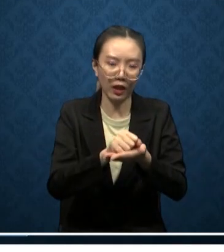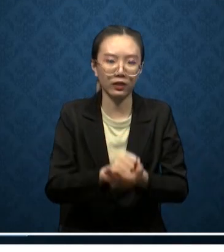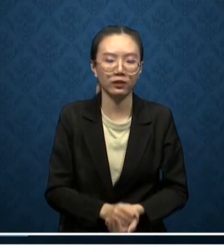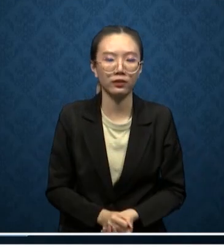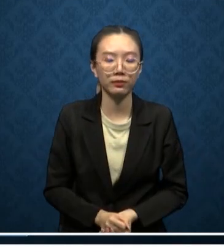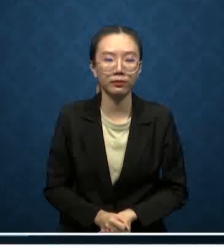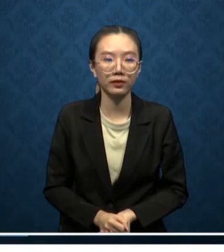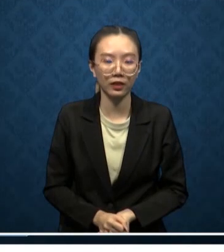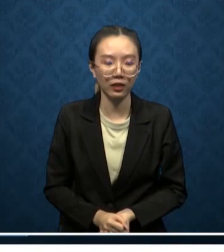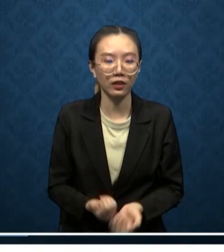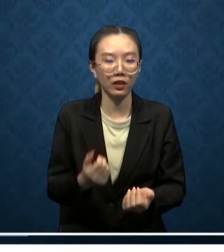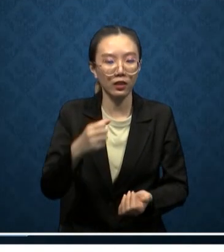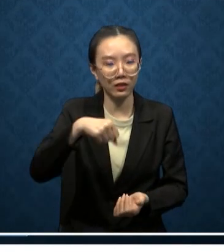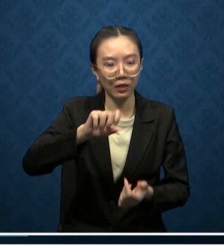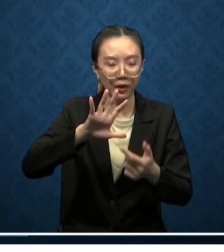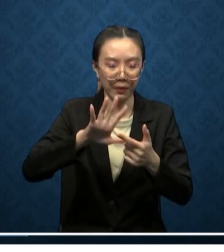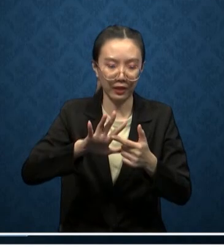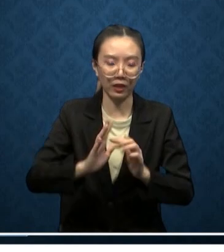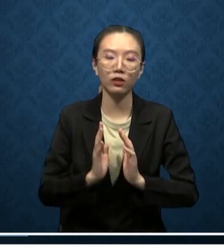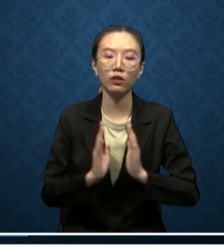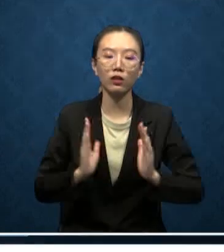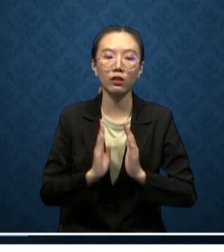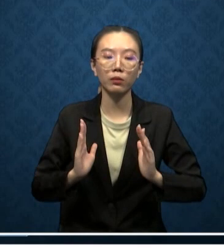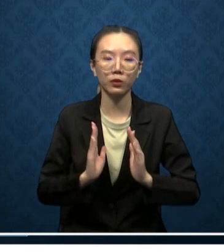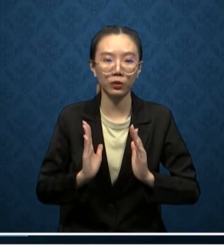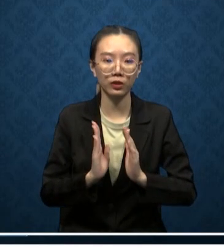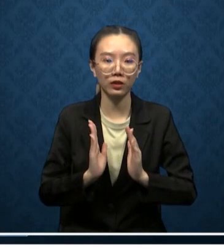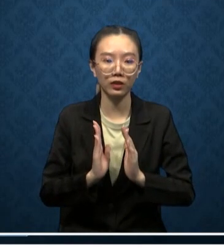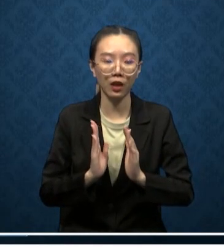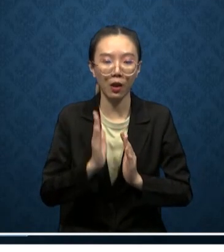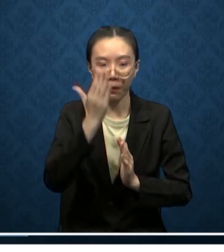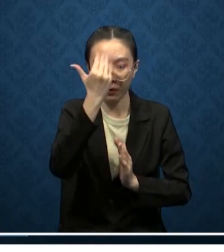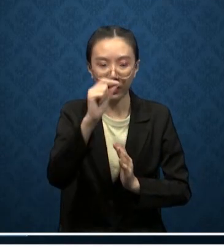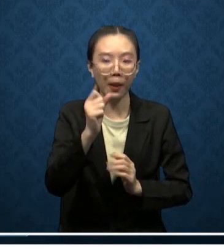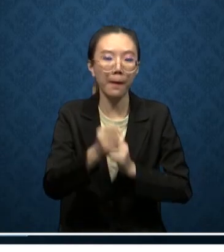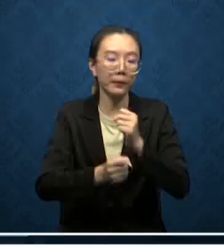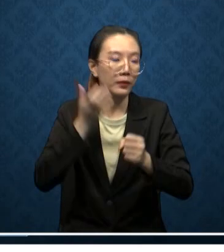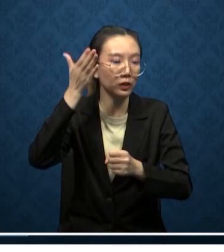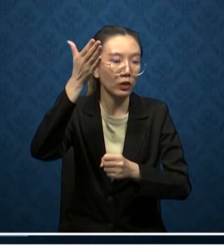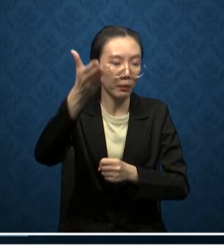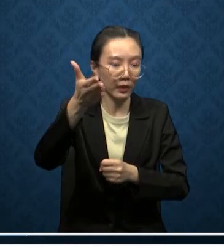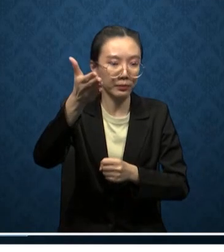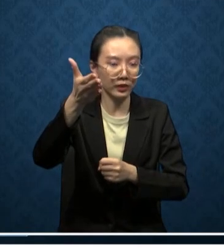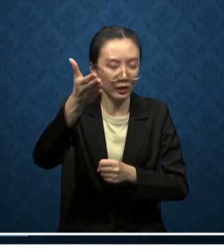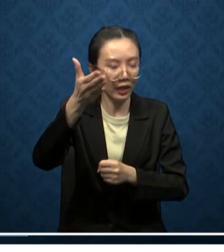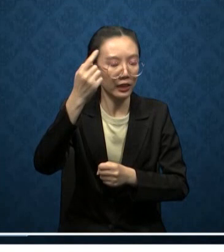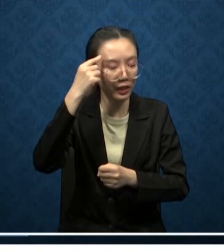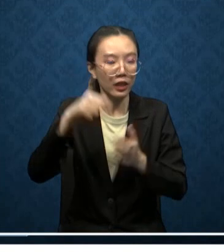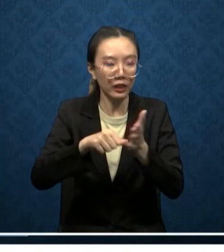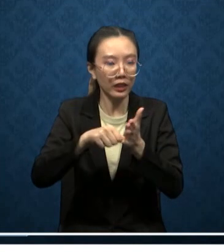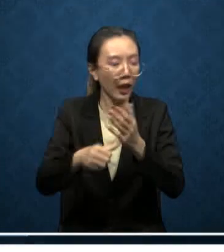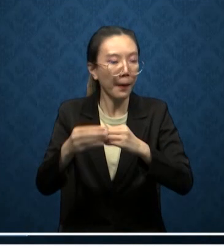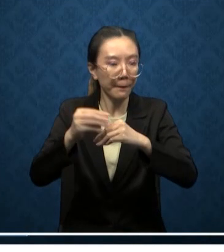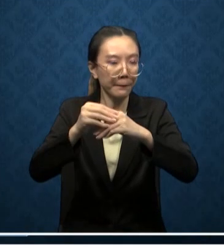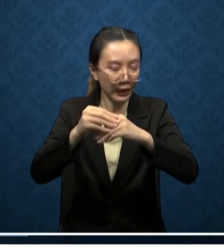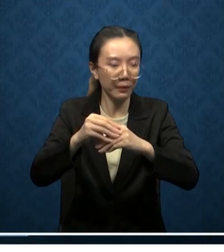ทางสภาพัฒต้องขอขอบคุณนะครับว่าในปีวงรอบต่อไปเได้มีการแก้ไขเพิ่มเติมตัวชี้